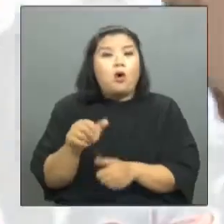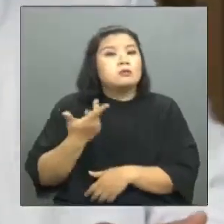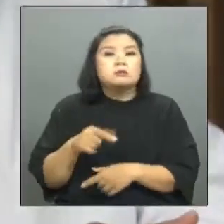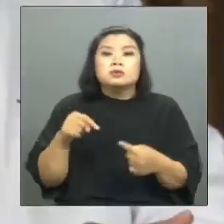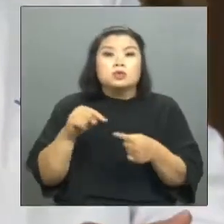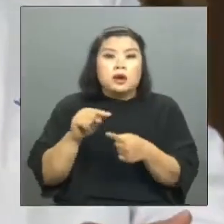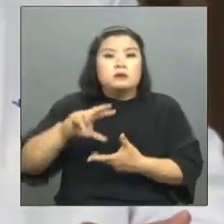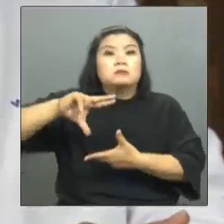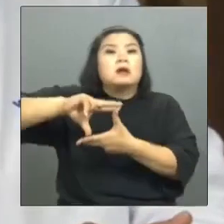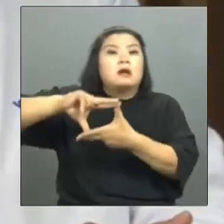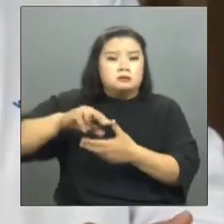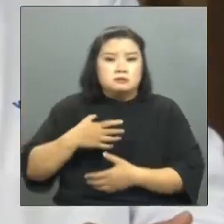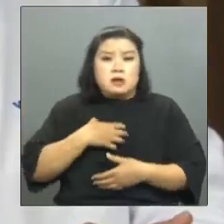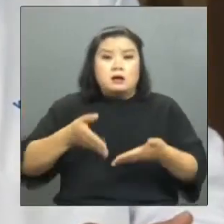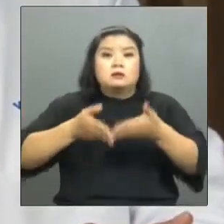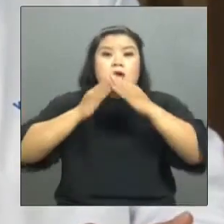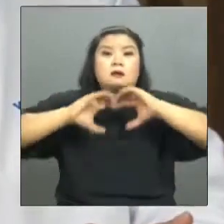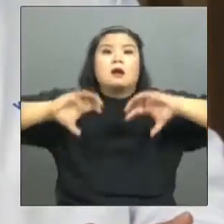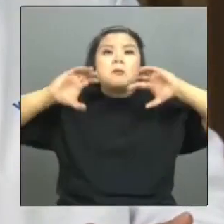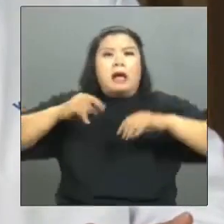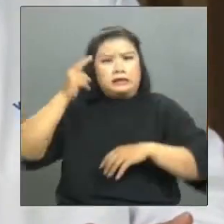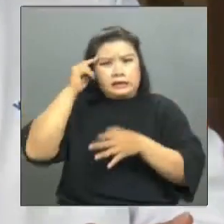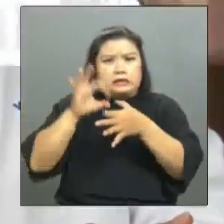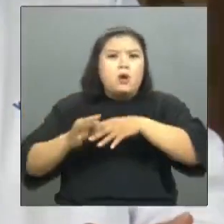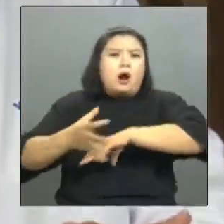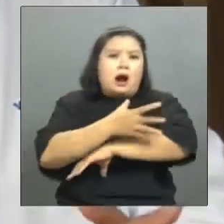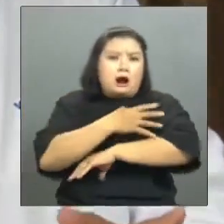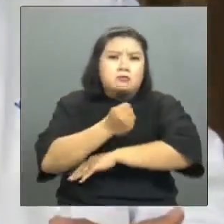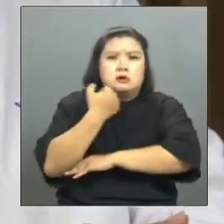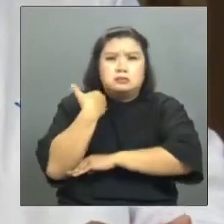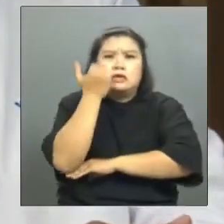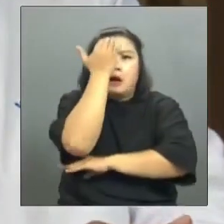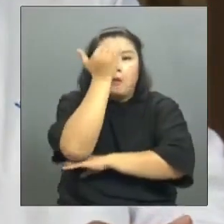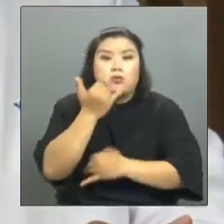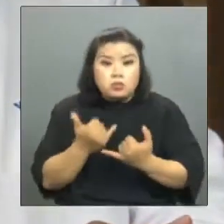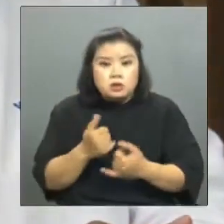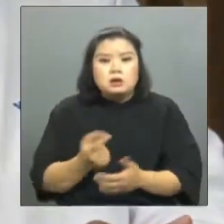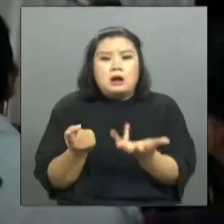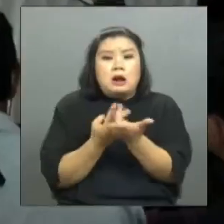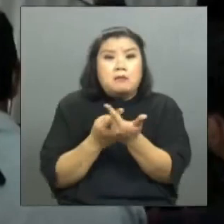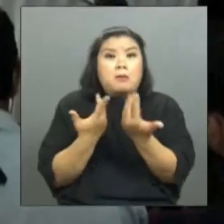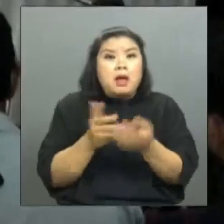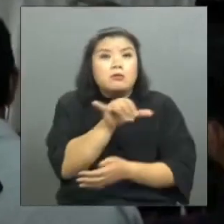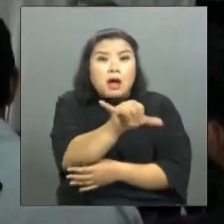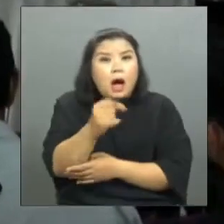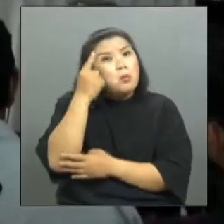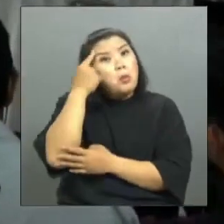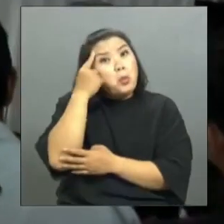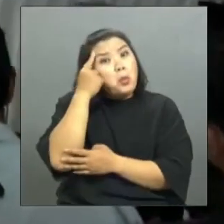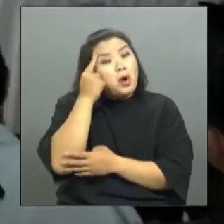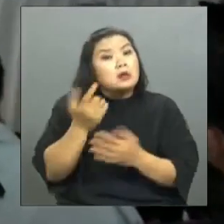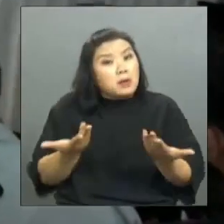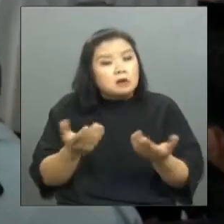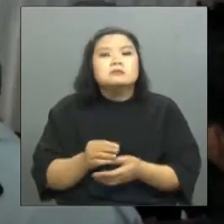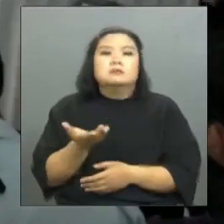การชิงประกาศจัดตั้งรัฐบาลเป็นการหวังผลทางการเมืองเพราะแต่ละพรรคยังไม่ทราบจำนวนส.ส.อย่างเป็นทางการจึงขอ